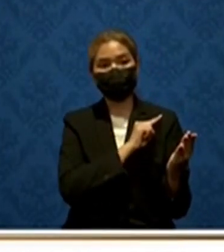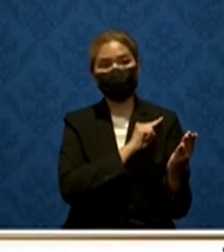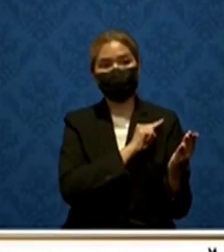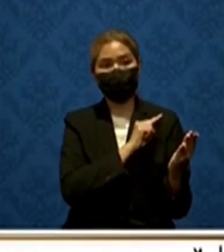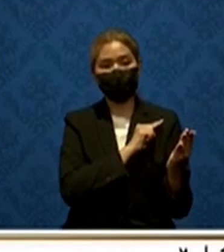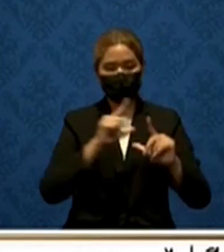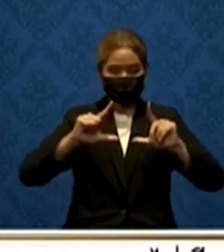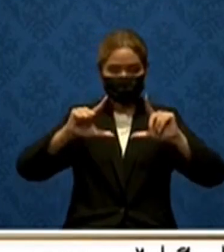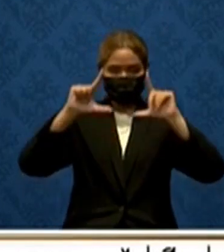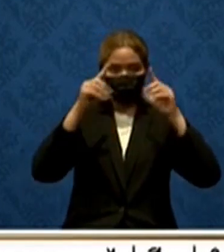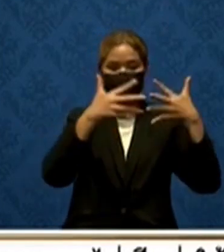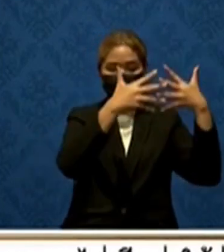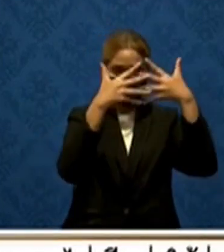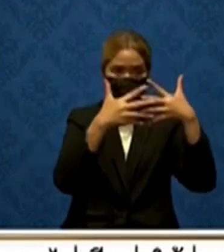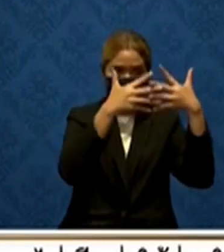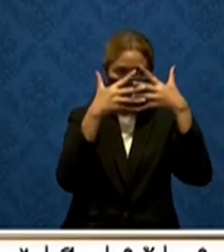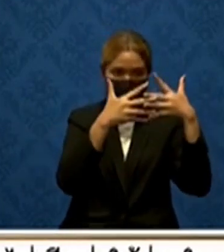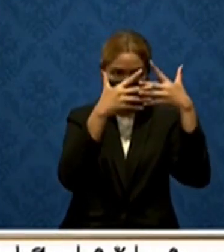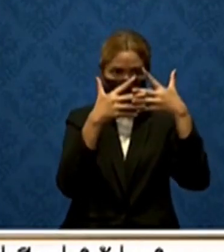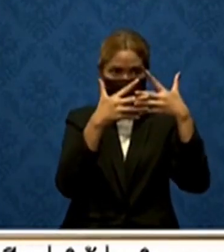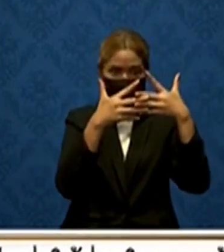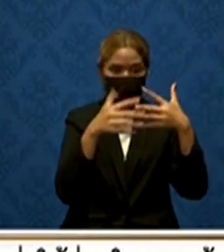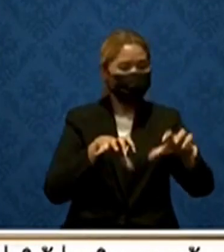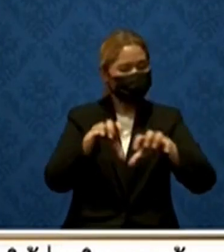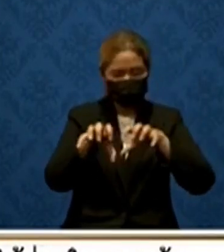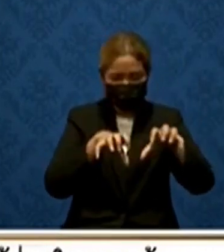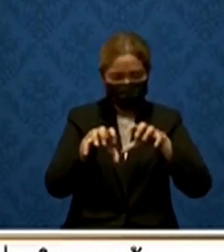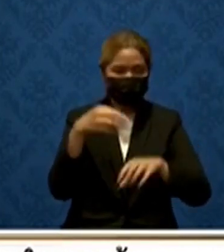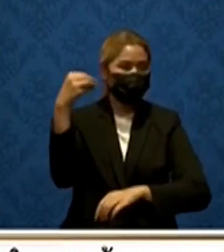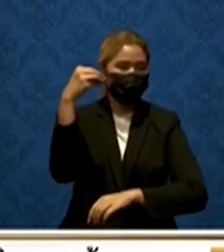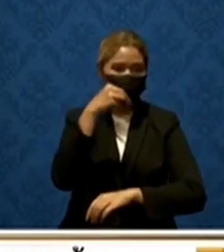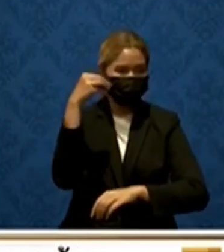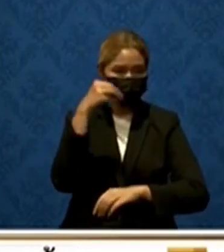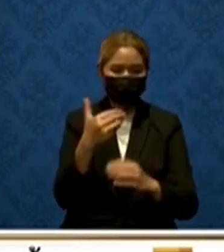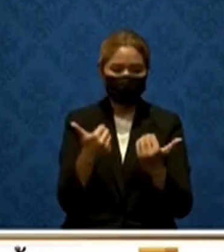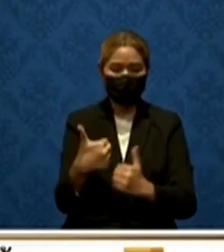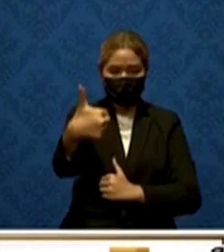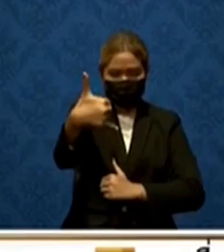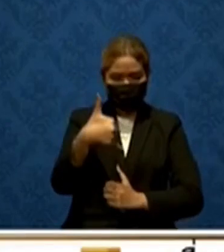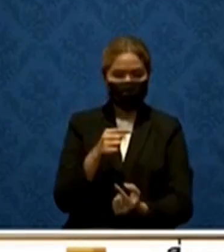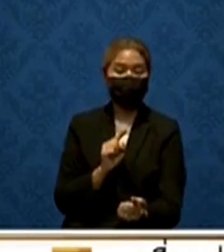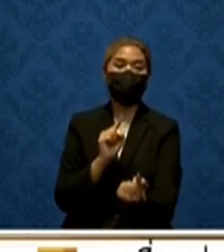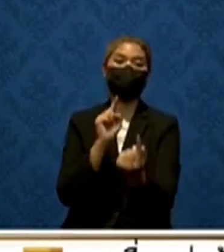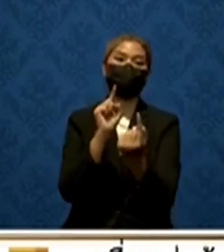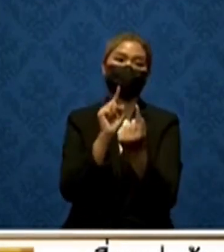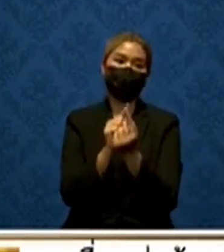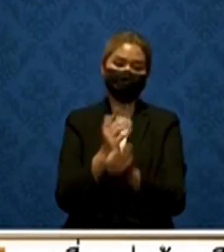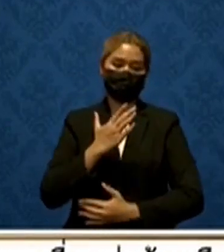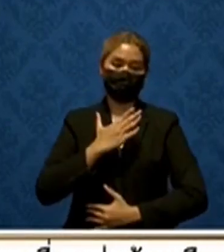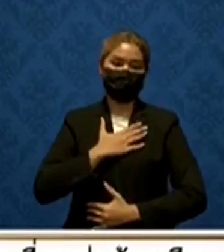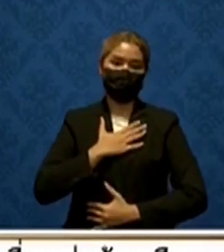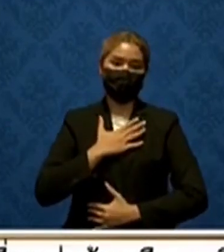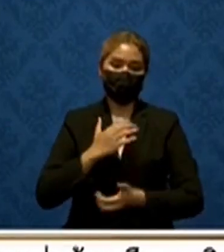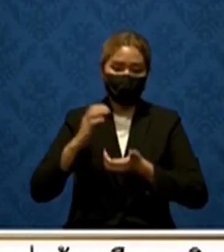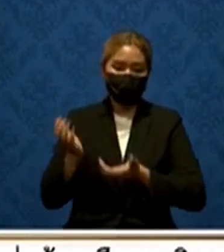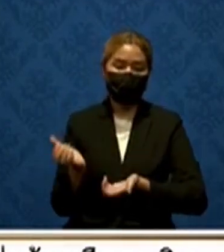ซึงมีชื่อเสีงมากทุกหลายปีเขาจัดต่างประเทศแต่ปีนี้เข้ามาพบผมและไมกี่วนเนี่ครับร่วมกับสมาคมผู้สงออก